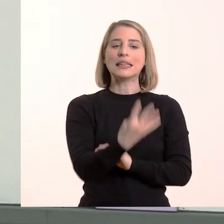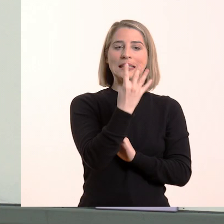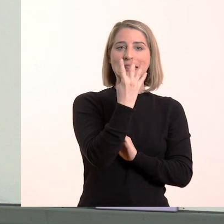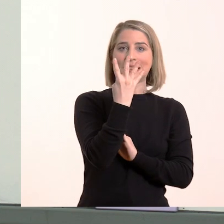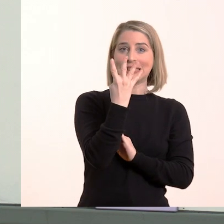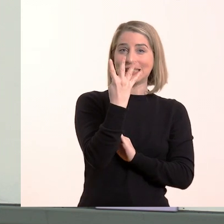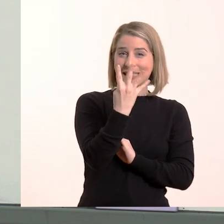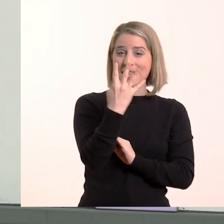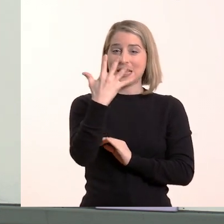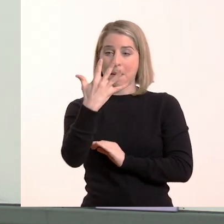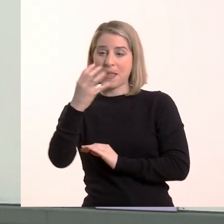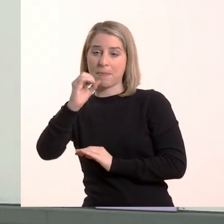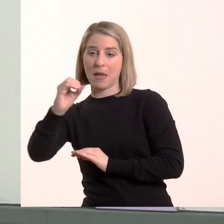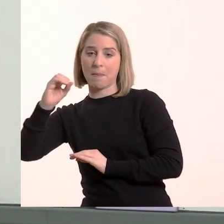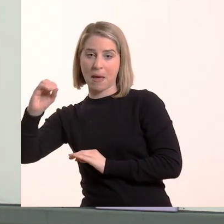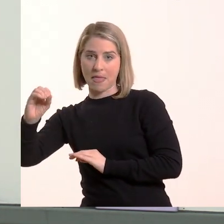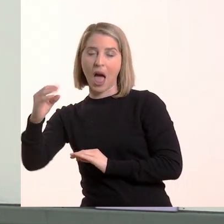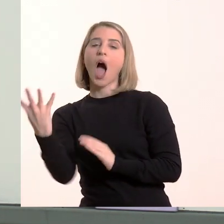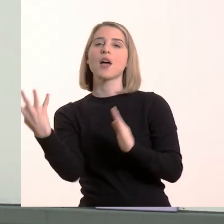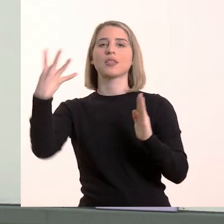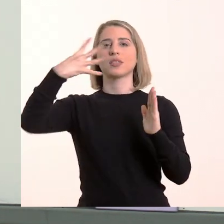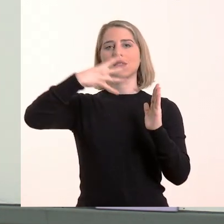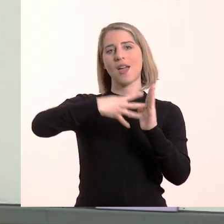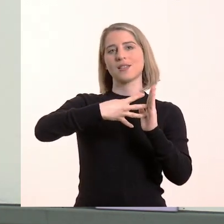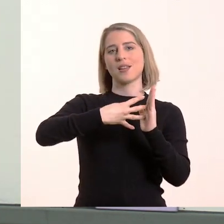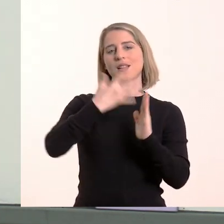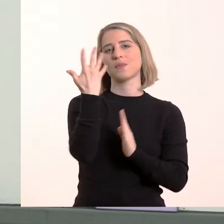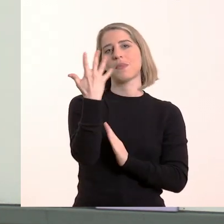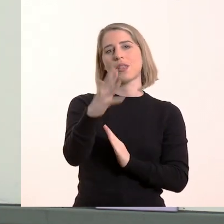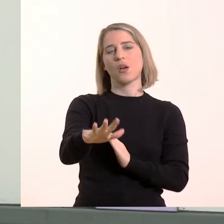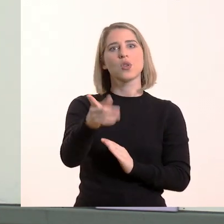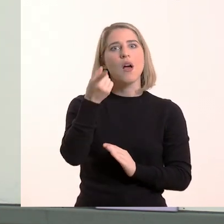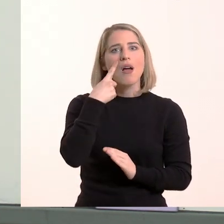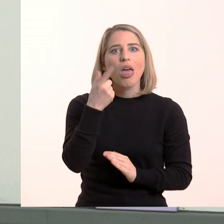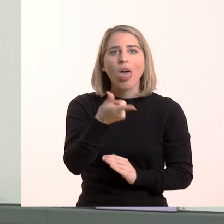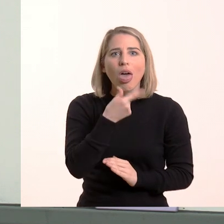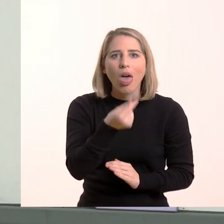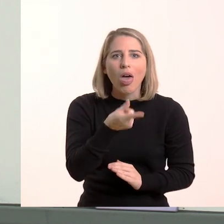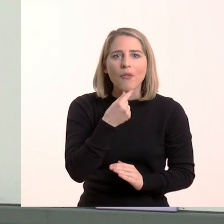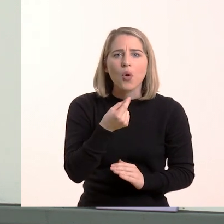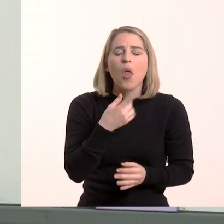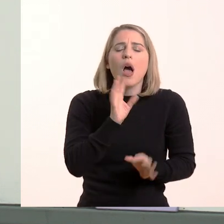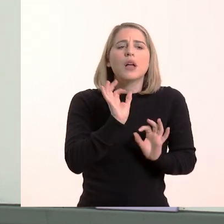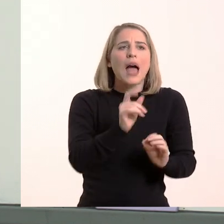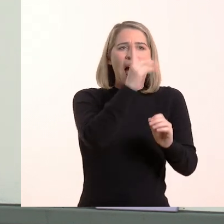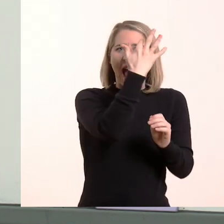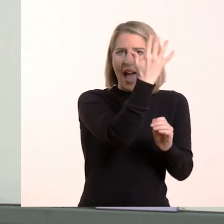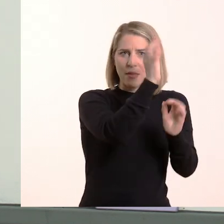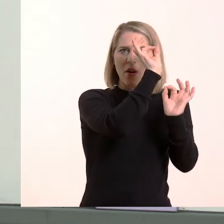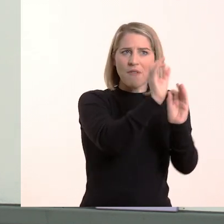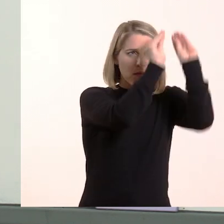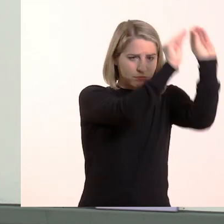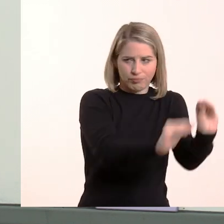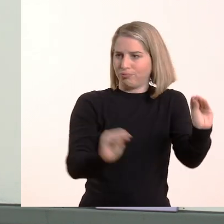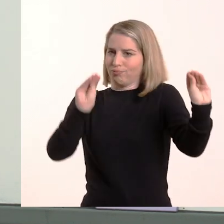2, 1, 2, 3, 4.500. Βλέπετε πόσο εύκολο είναι? Γράφουμε δηλαδή τον αριθμό όπως τον έχουμε